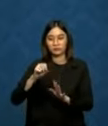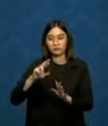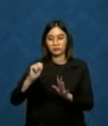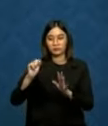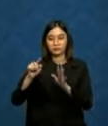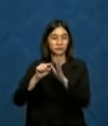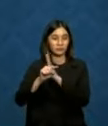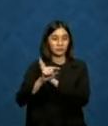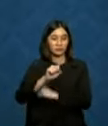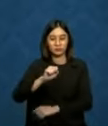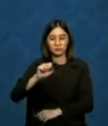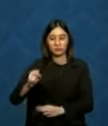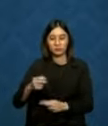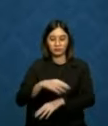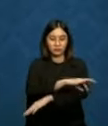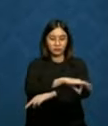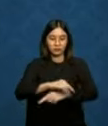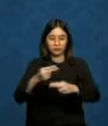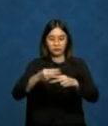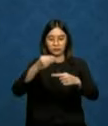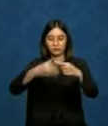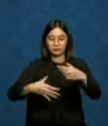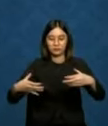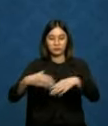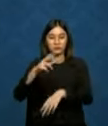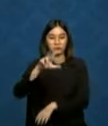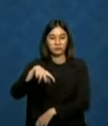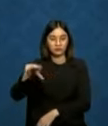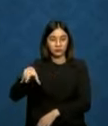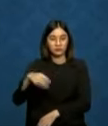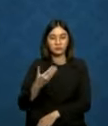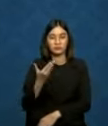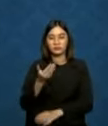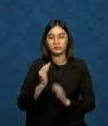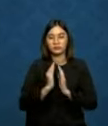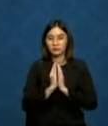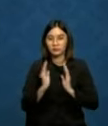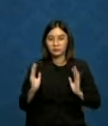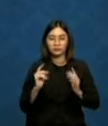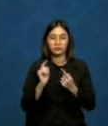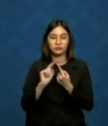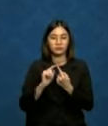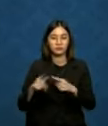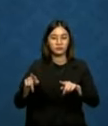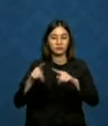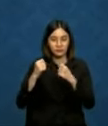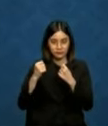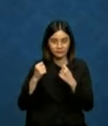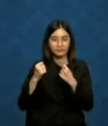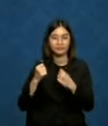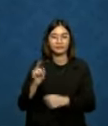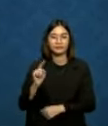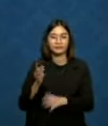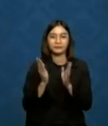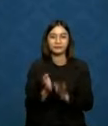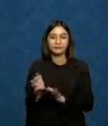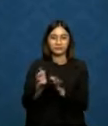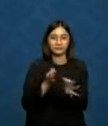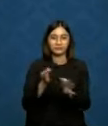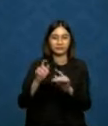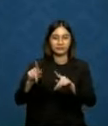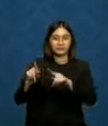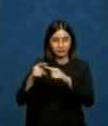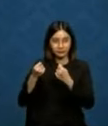สมาชิกสภาผู้แทนราษฎรแบบบัญชีรายชื่อพรรคเพื่อไทยขอขอบคุณนะสำหรับคำตอบที่ทางผู้ชี้แจงได้